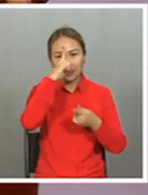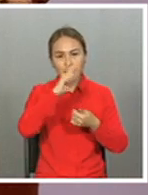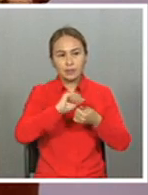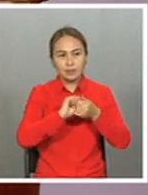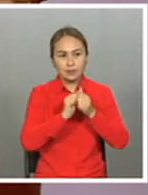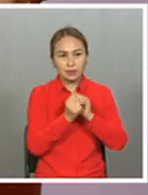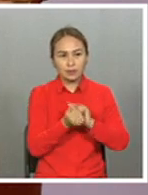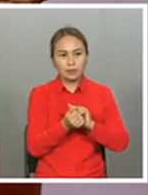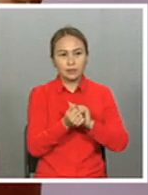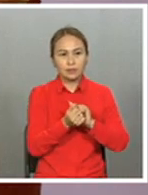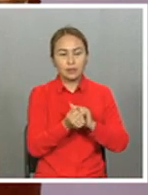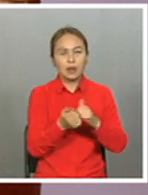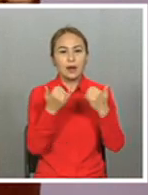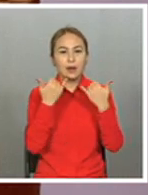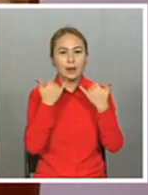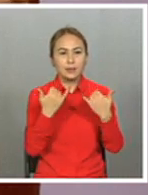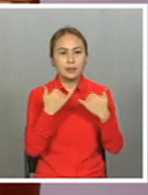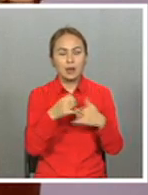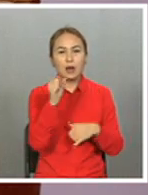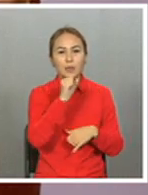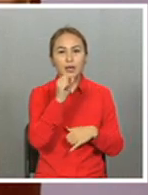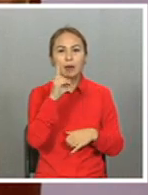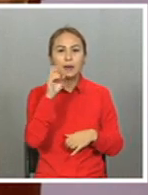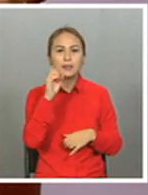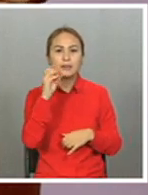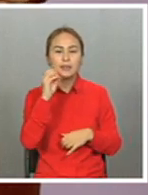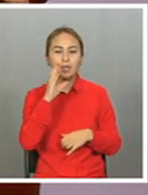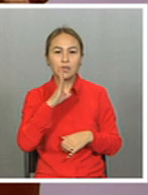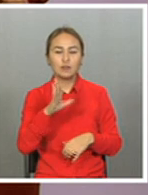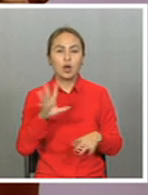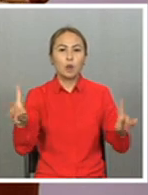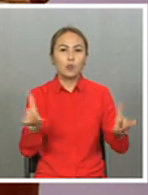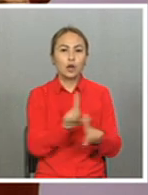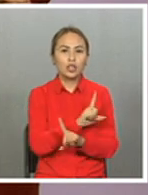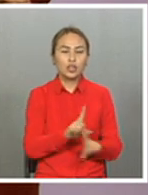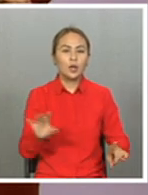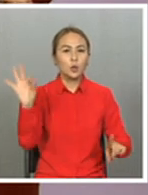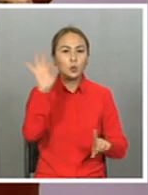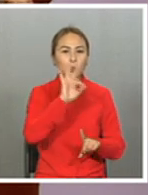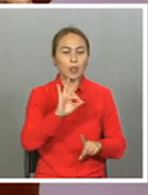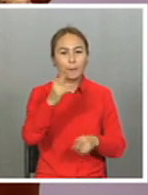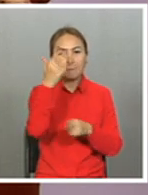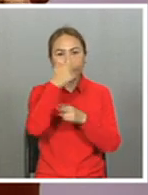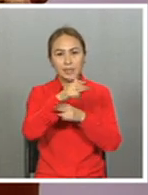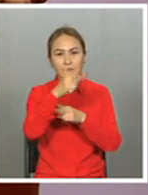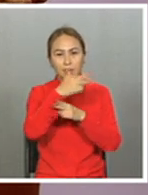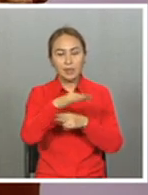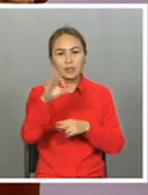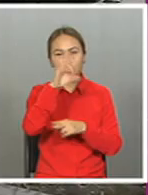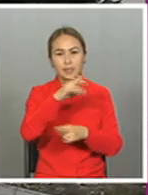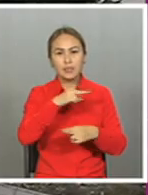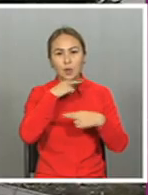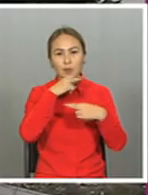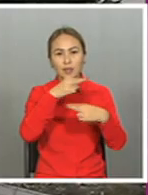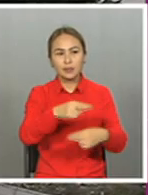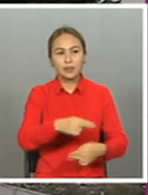сақтаңдар. Қазір Әбілхан Қастеевтің мұражайы туралы бейне материалға назар аударыңдар.